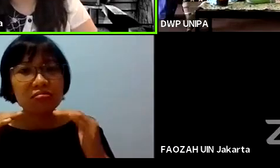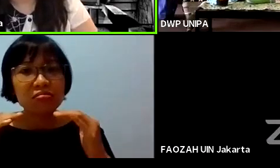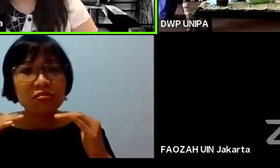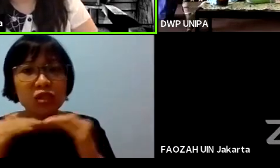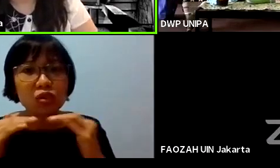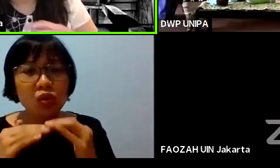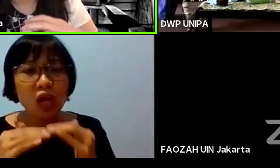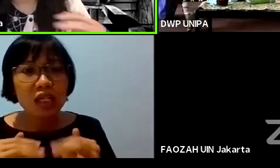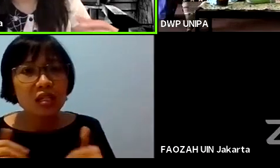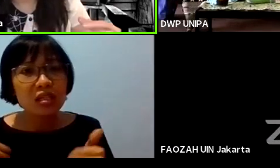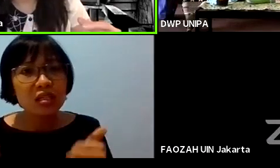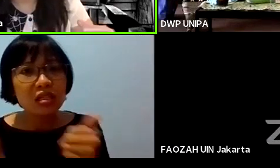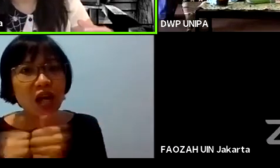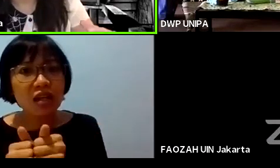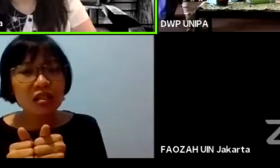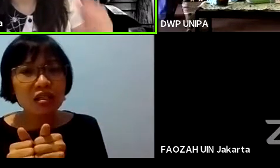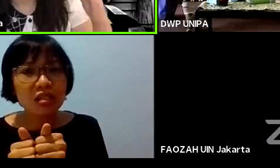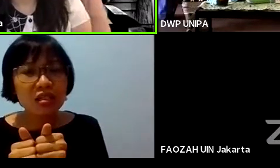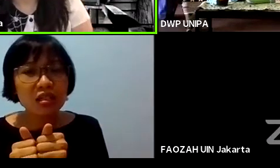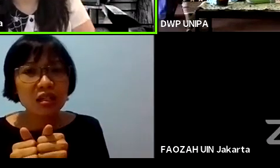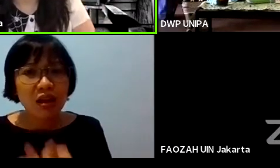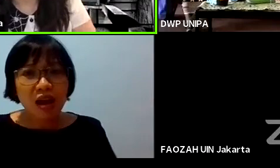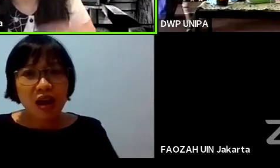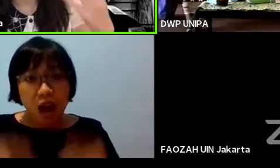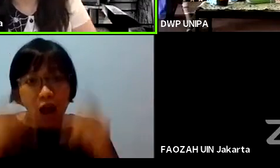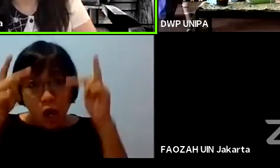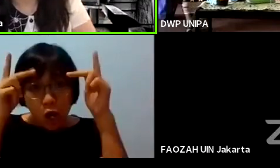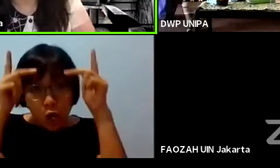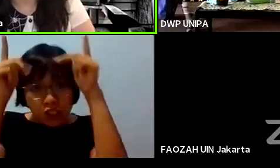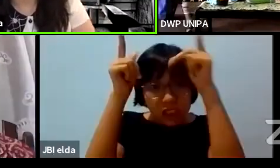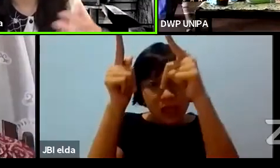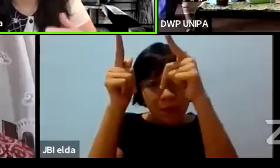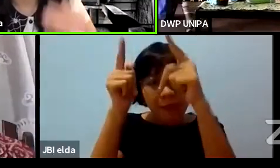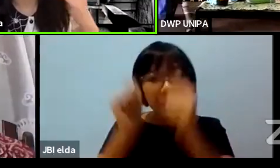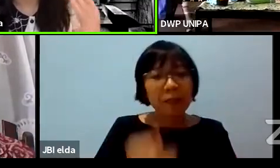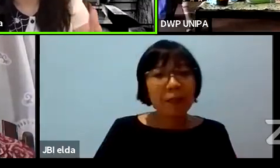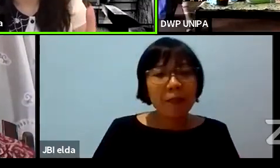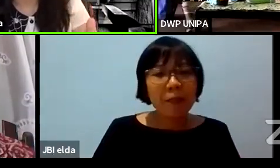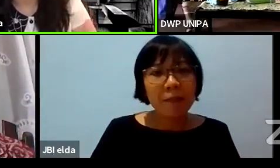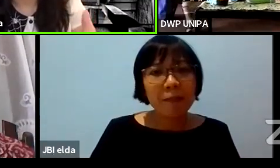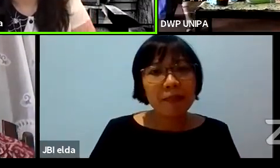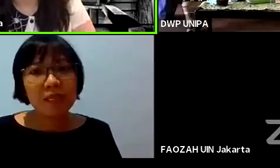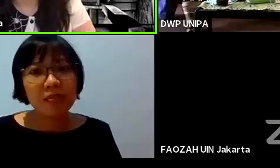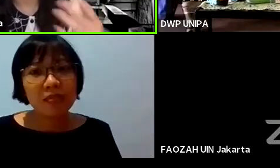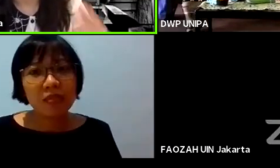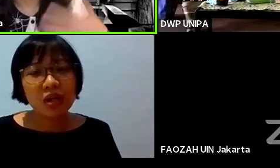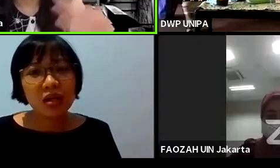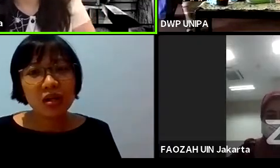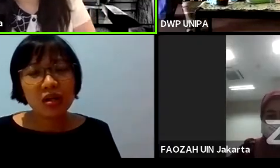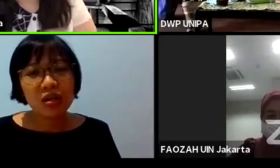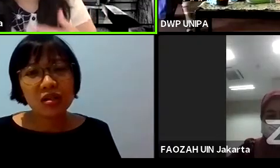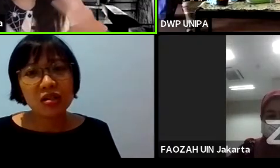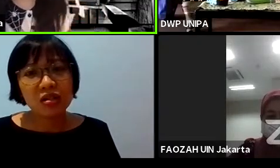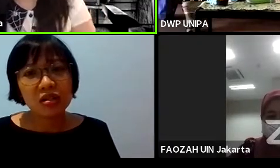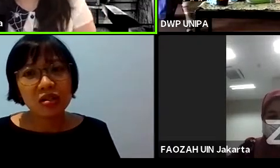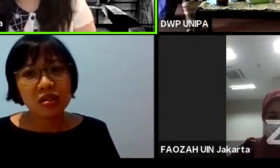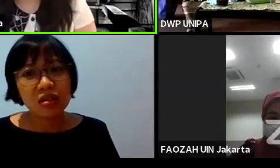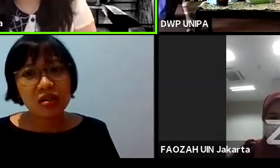bahwa dia itu bukan sesuatu yang berhenti, bukan event tapi struktur, bukan sesuatu yang berhenti setelah